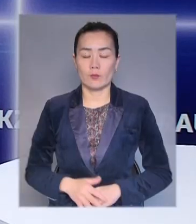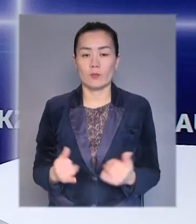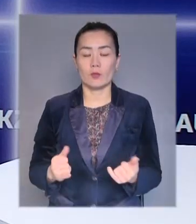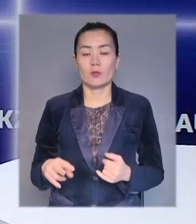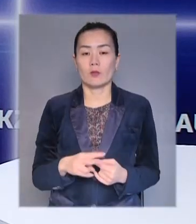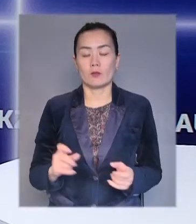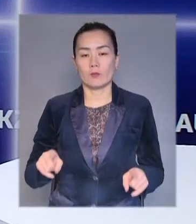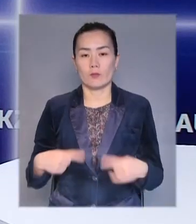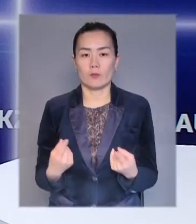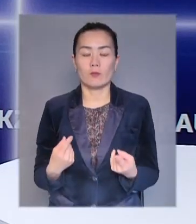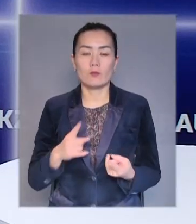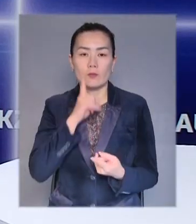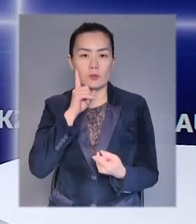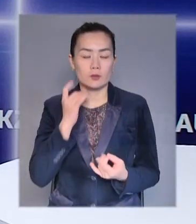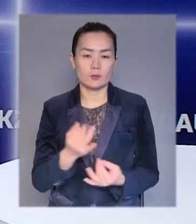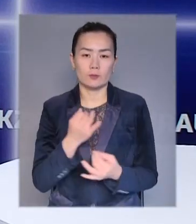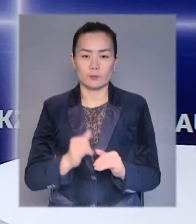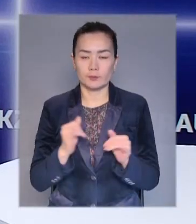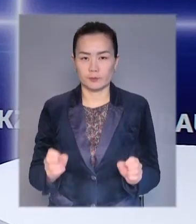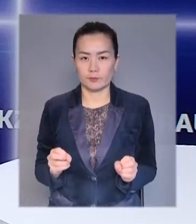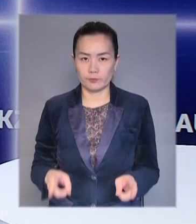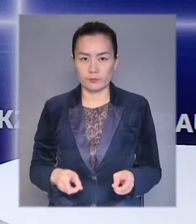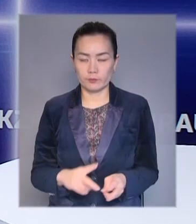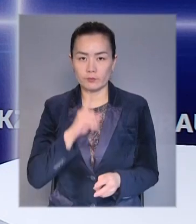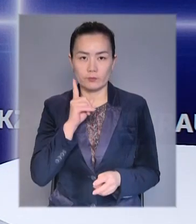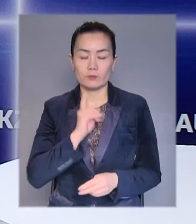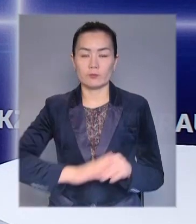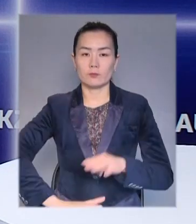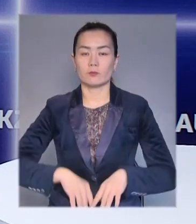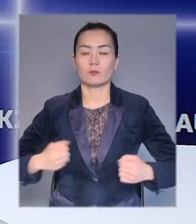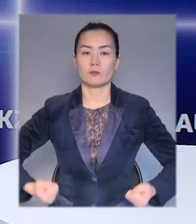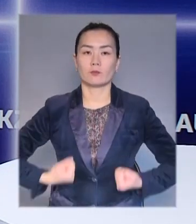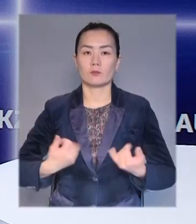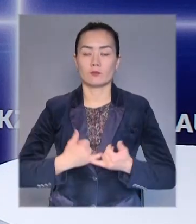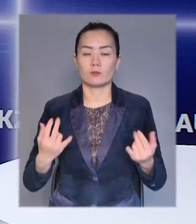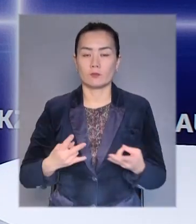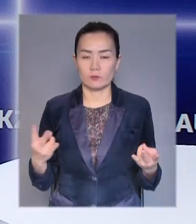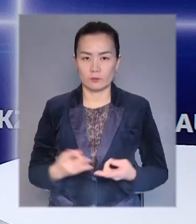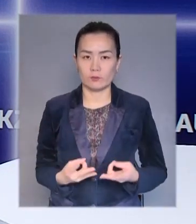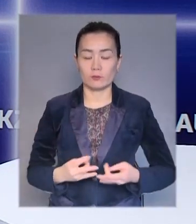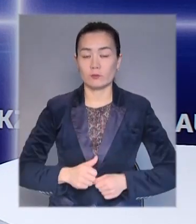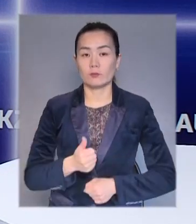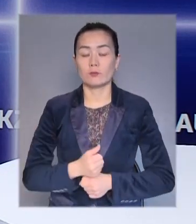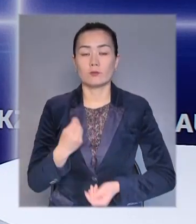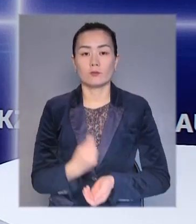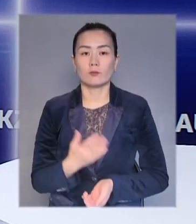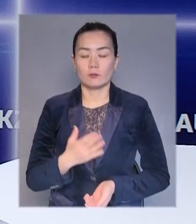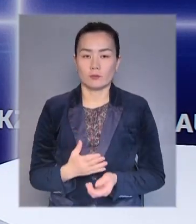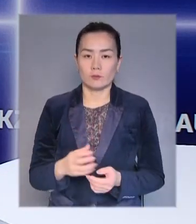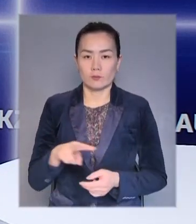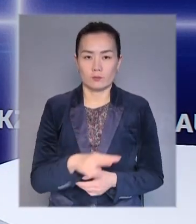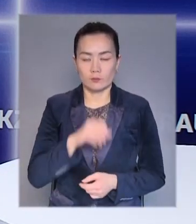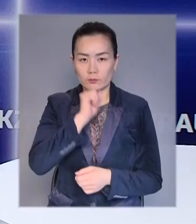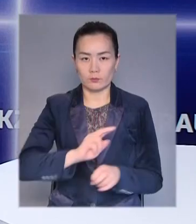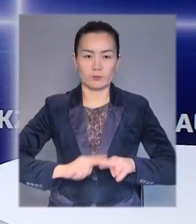Қазіргі әдебиетті дамытып оған жастардың қызығушылығын арттыру үшін жас қаламгерлерге қолдауды күшейту қажет. Ал негізгі құндылықтарымызды